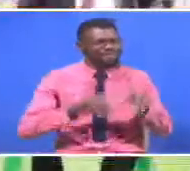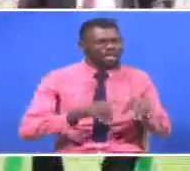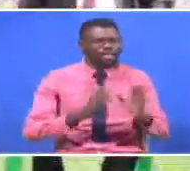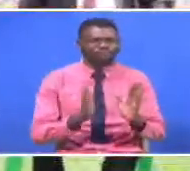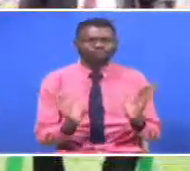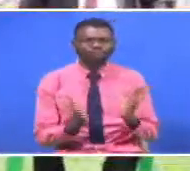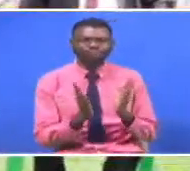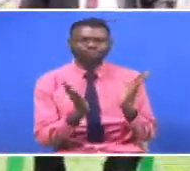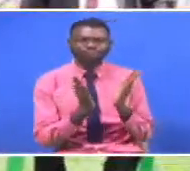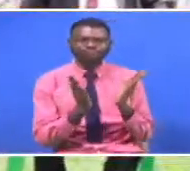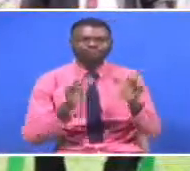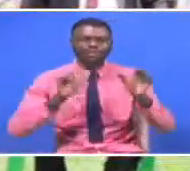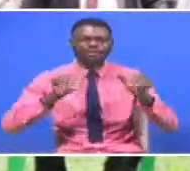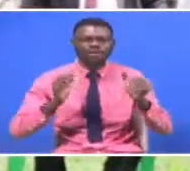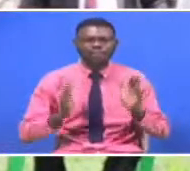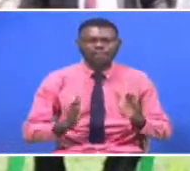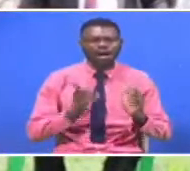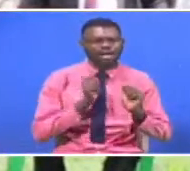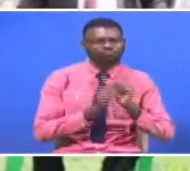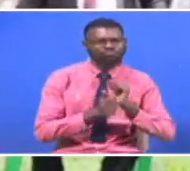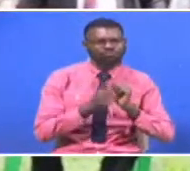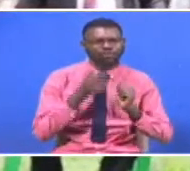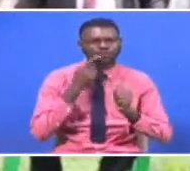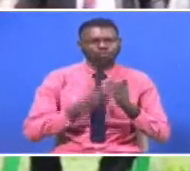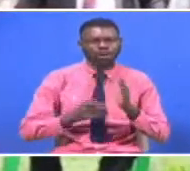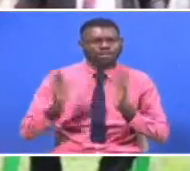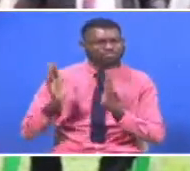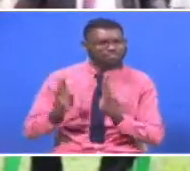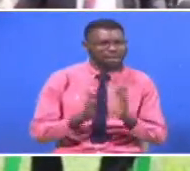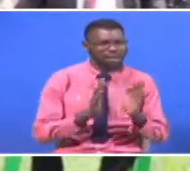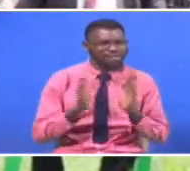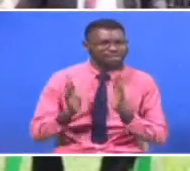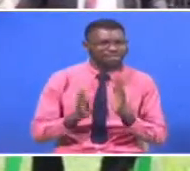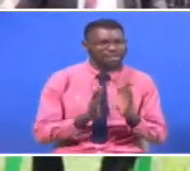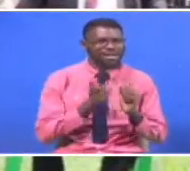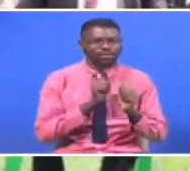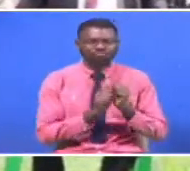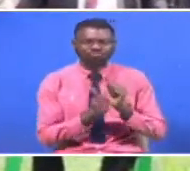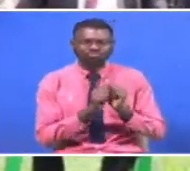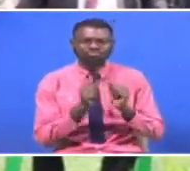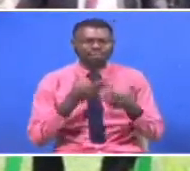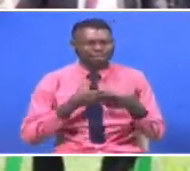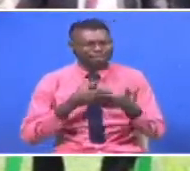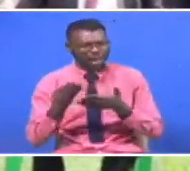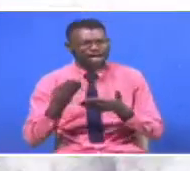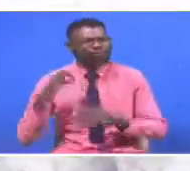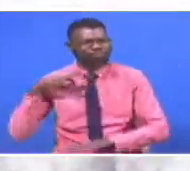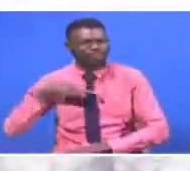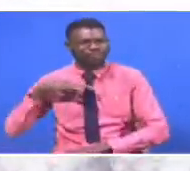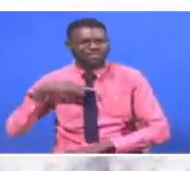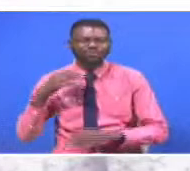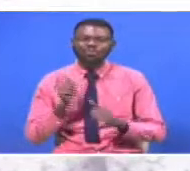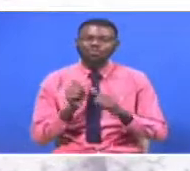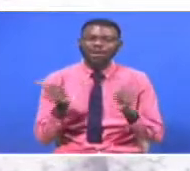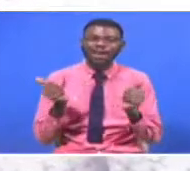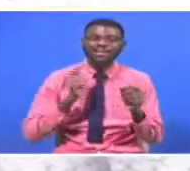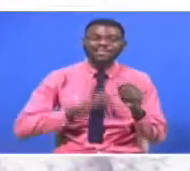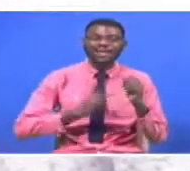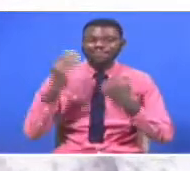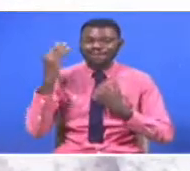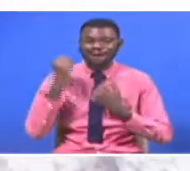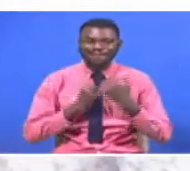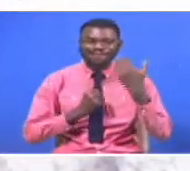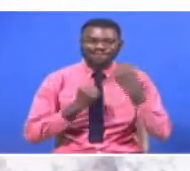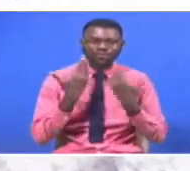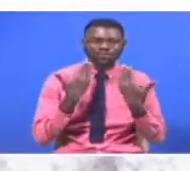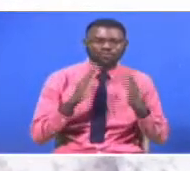kuahidi kuwa itaweka mikakati ya kuimarisha bei ya mahindi msimu wa mavuno wa zao hilo. Waziri wa Kilimo Mithika